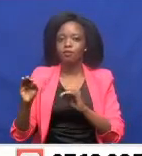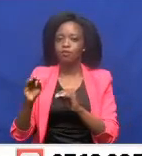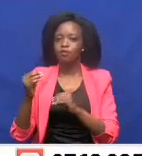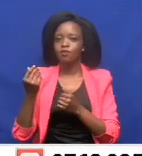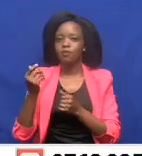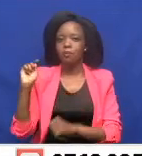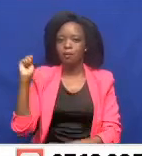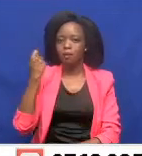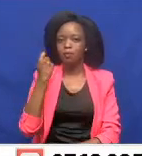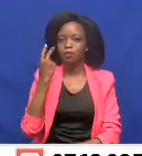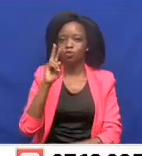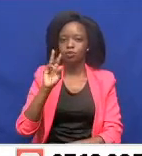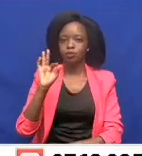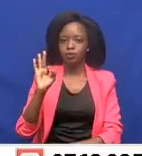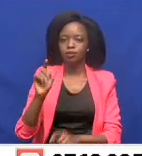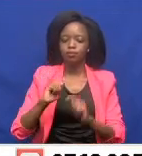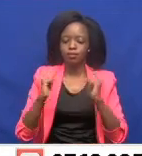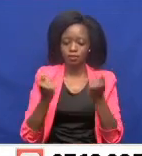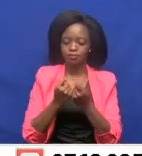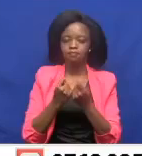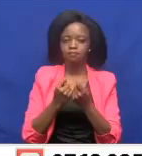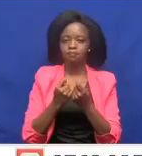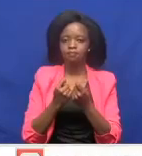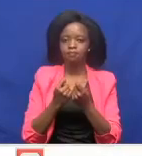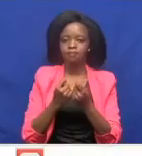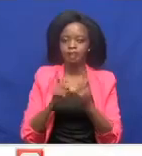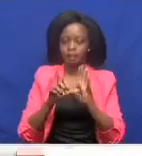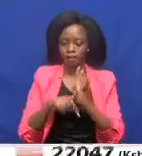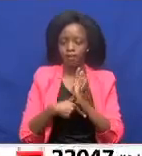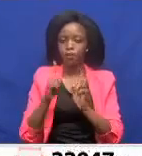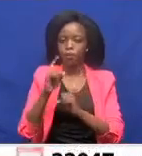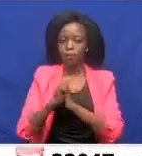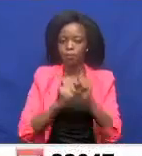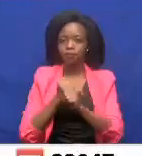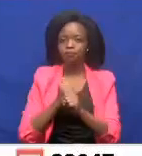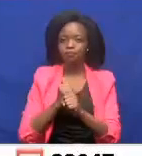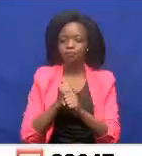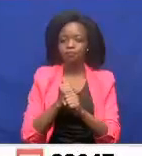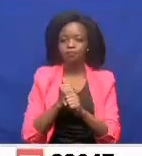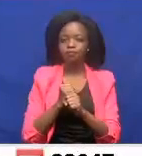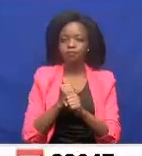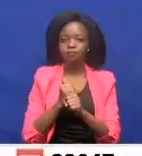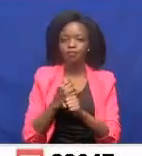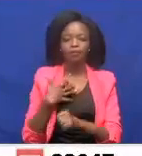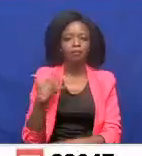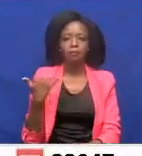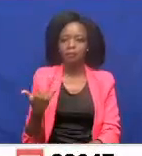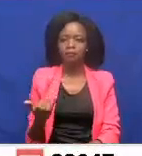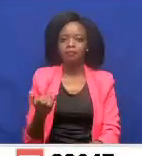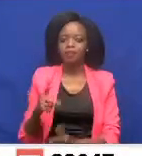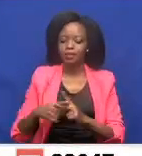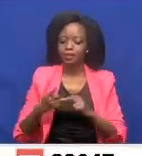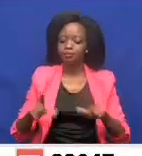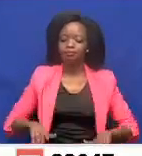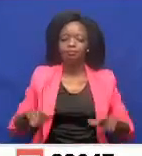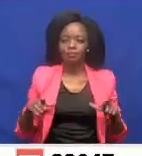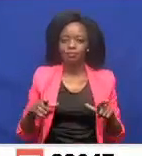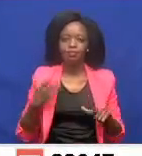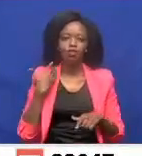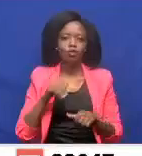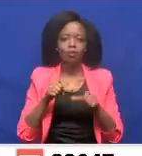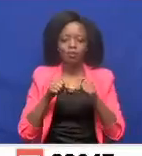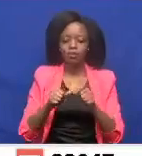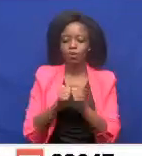team in the year 2000 and to the senior squad a year later Tuwa pata pesa kidogo mazi, kama kijana mdogo, na wewe umeanza maisha, unajua, utakuwa na